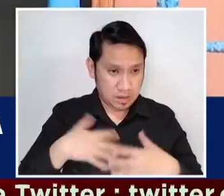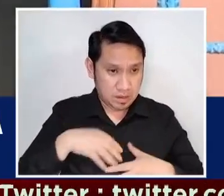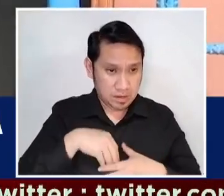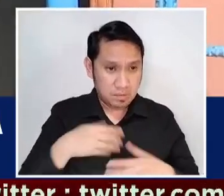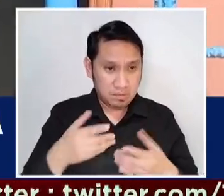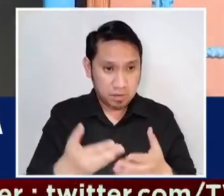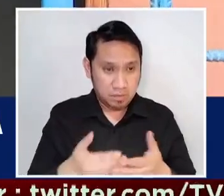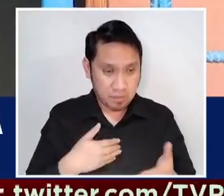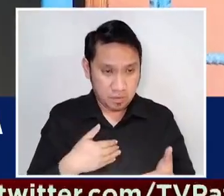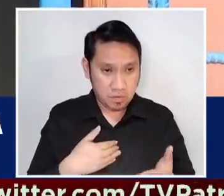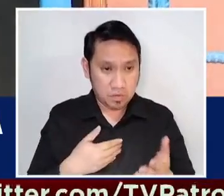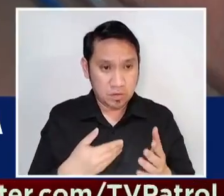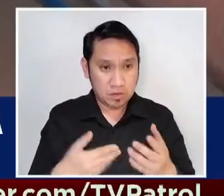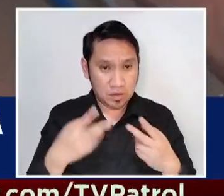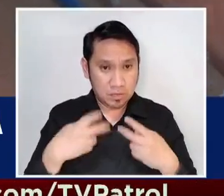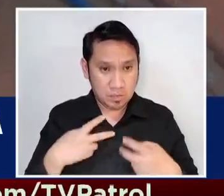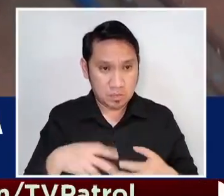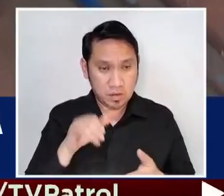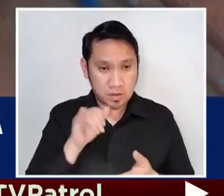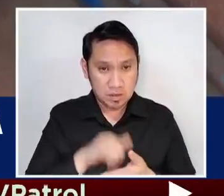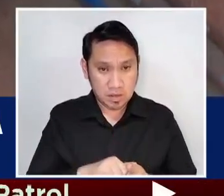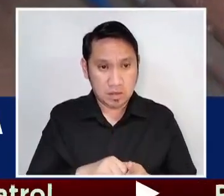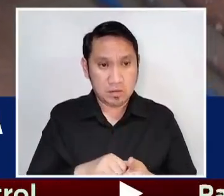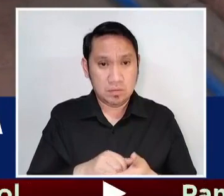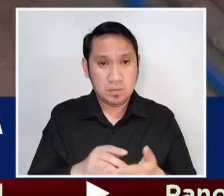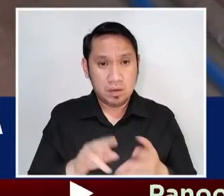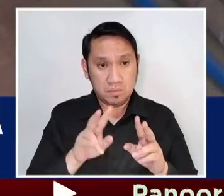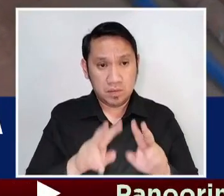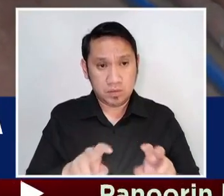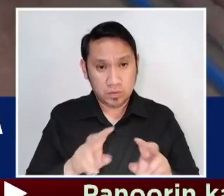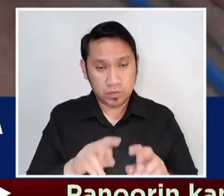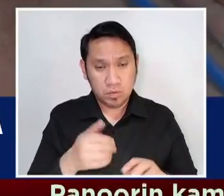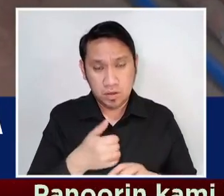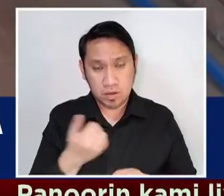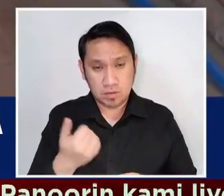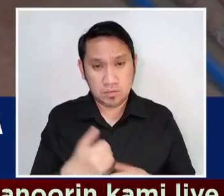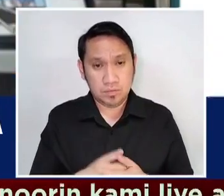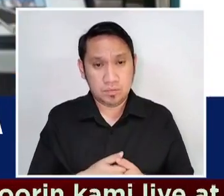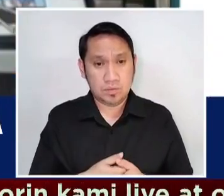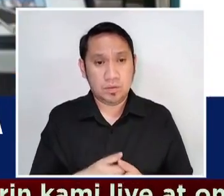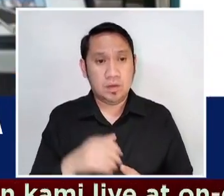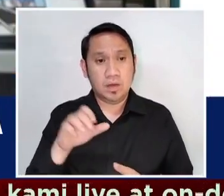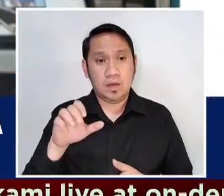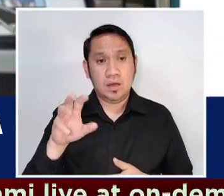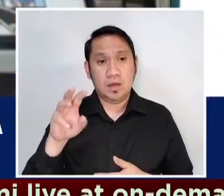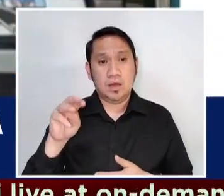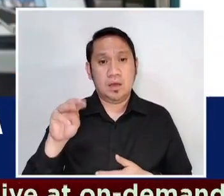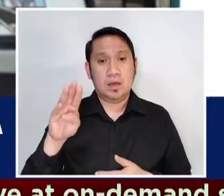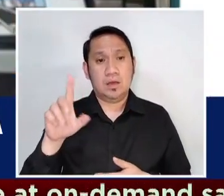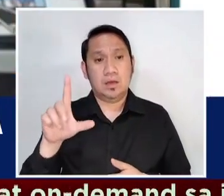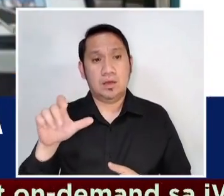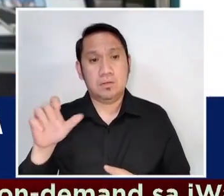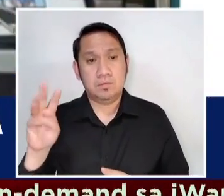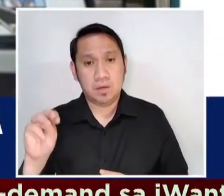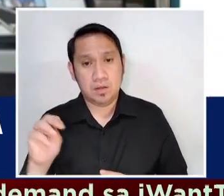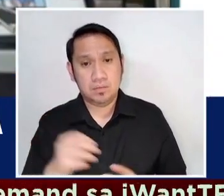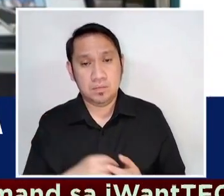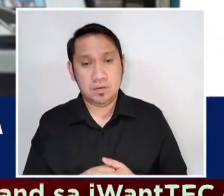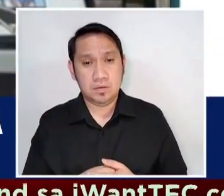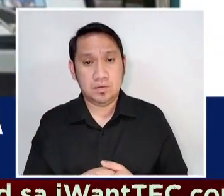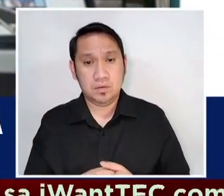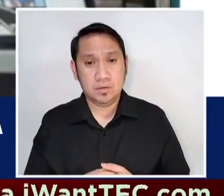autopsy na maaaring makaapekto sa ibang mga pagsusuri. What does embalming do? Well, the good thing is